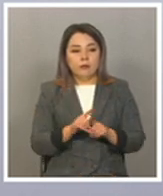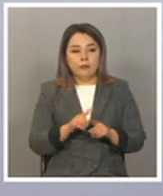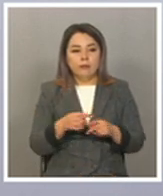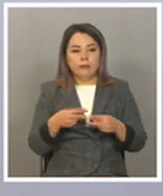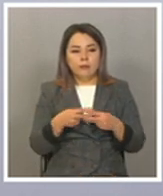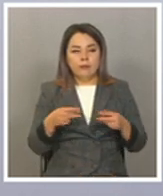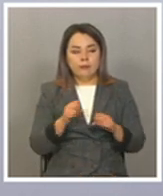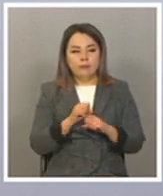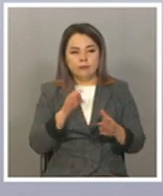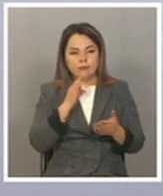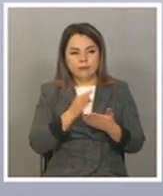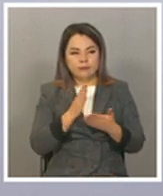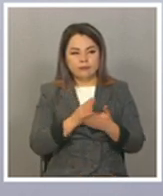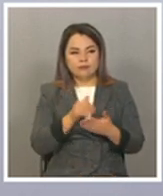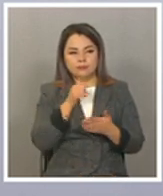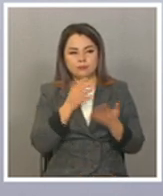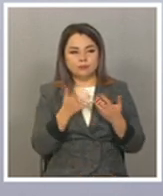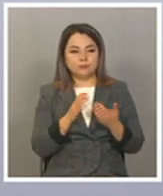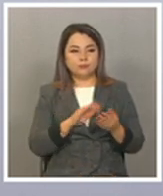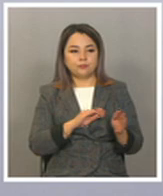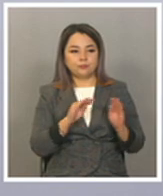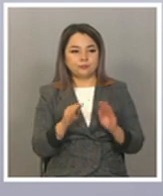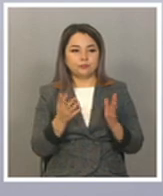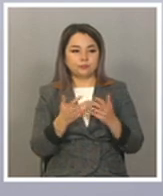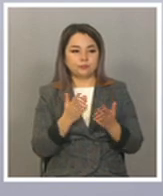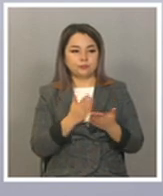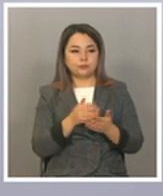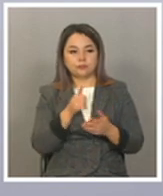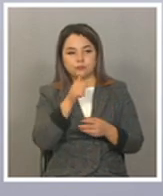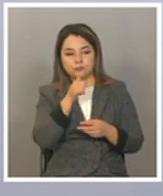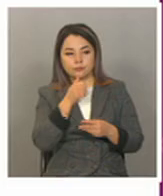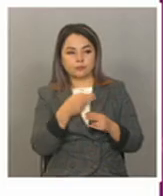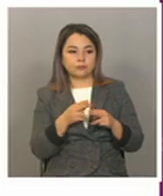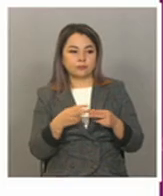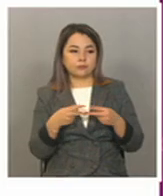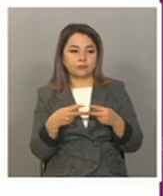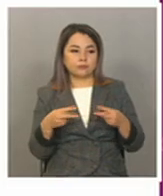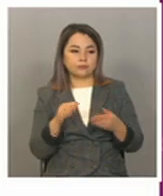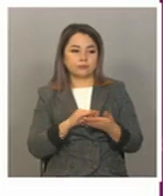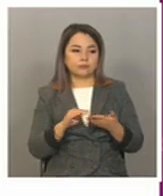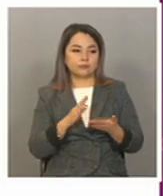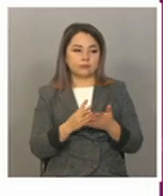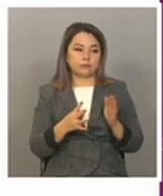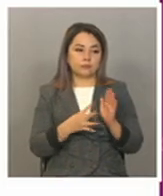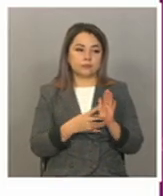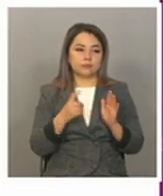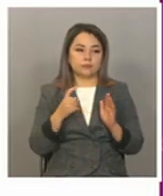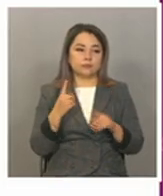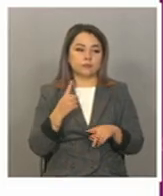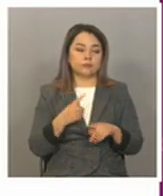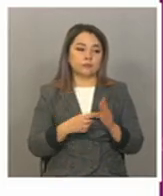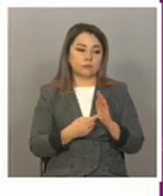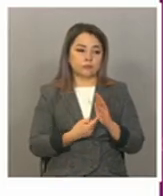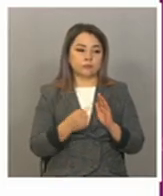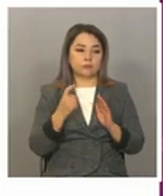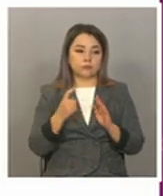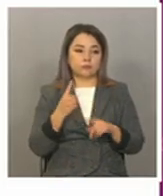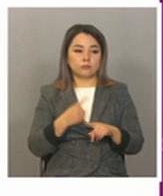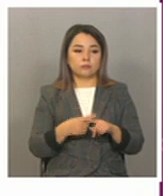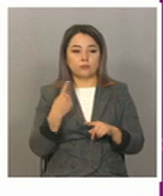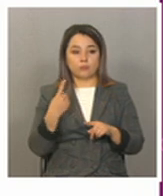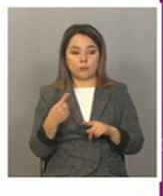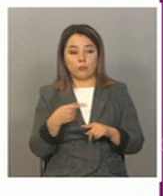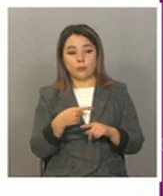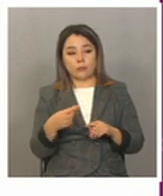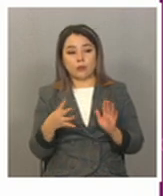керек. Түрлендіру енгізу барысында келесі теңдеуді аламыз. 9x көбейтілген x қосылған 1